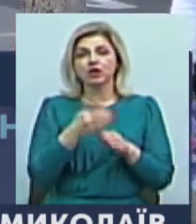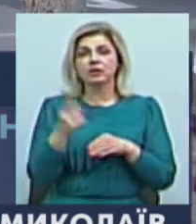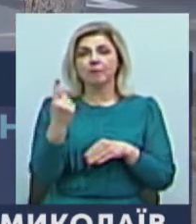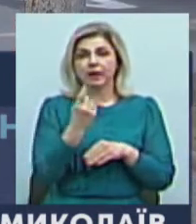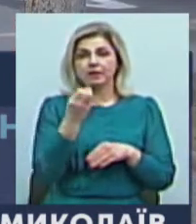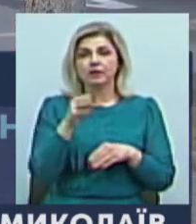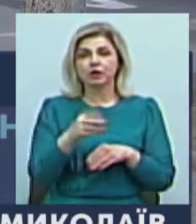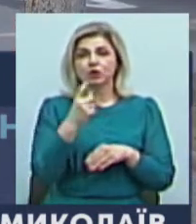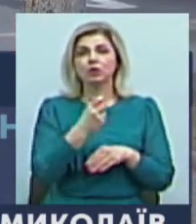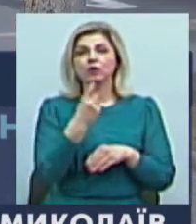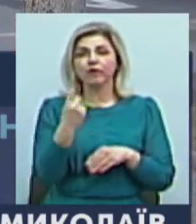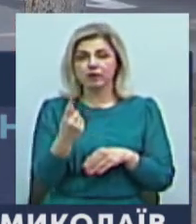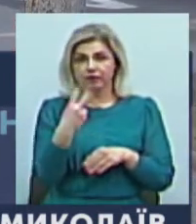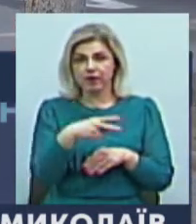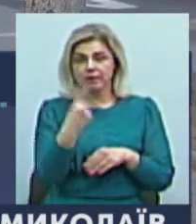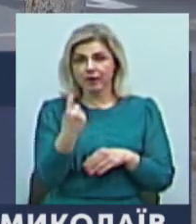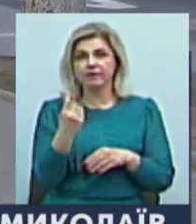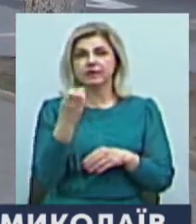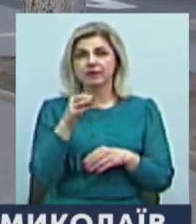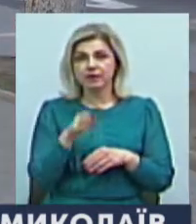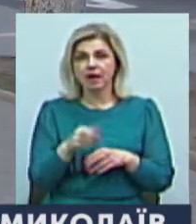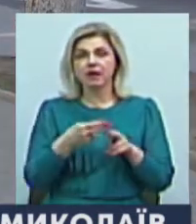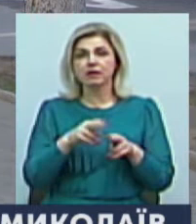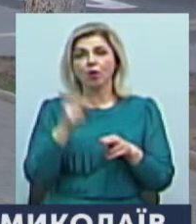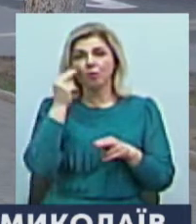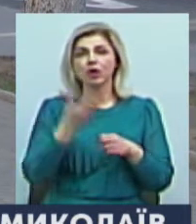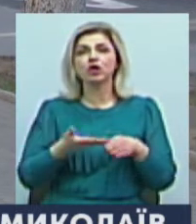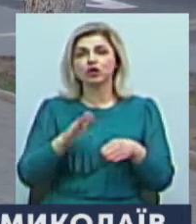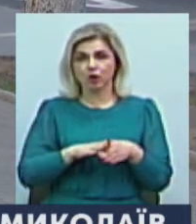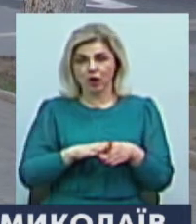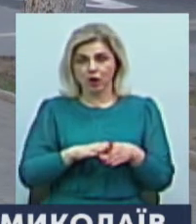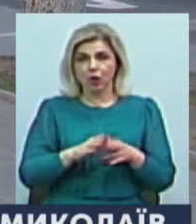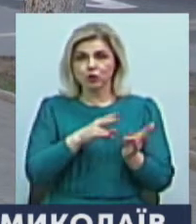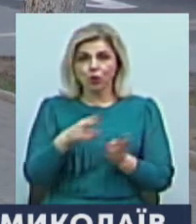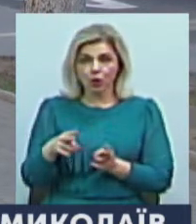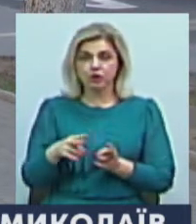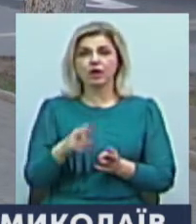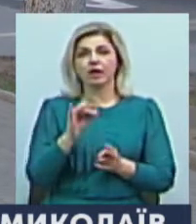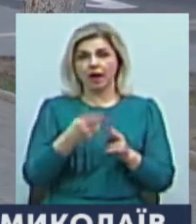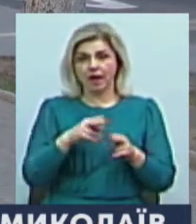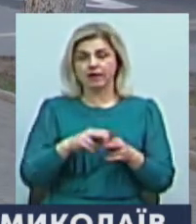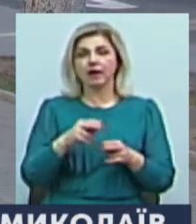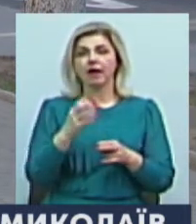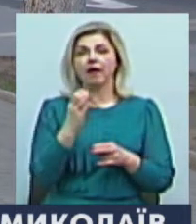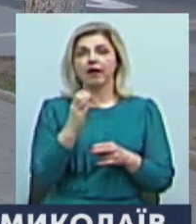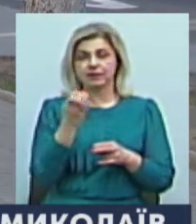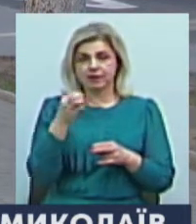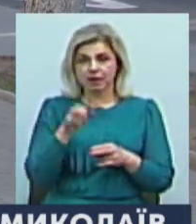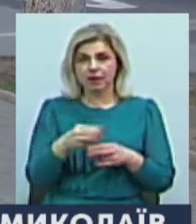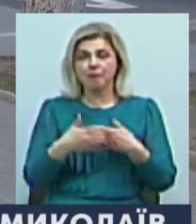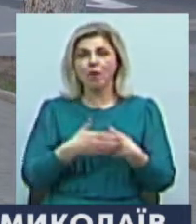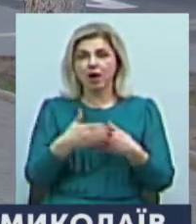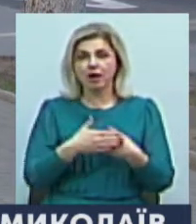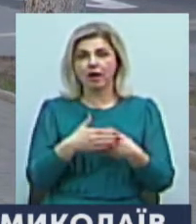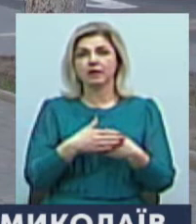статті 121 Кримінального кодексу України – це умисне тяжке тілесне ушкодження. Санкція вказаної статті передбачає покарання